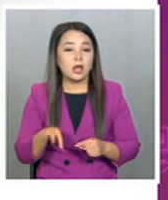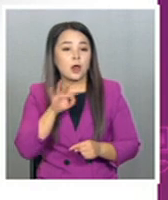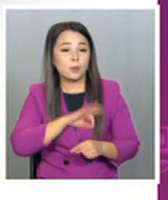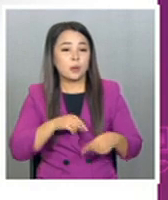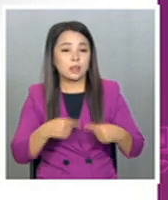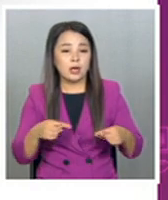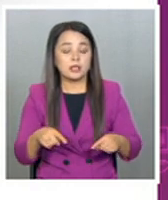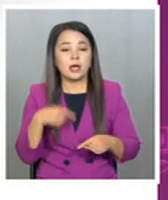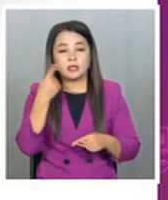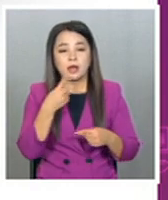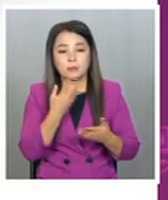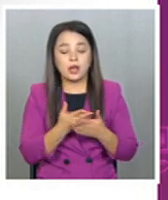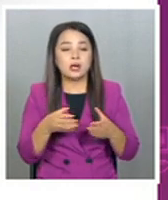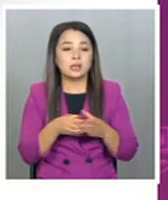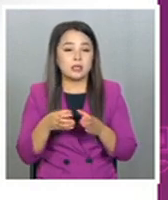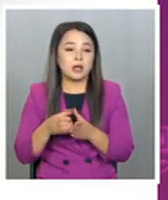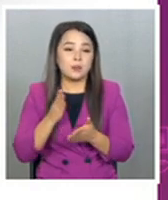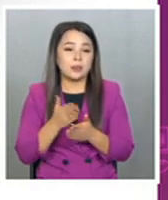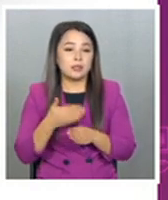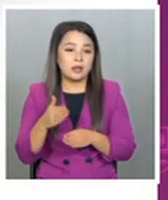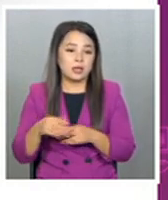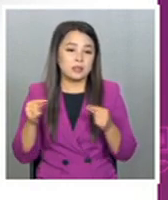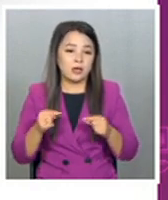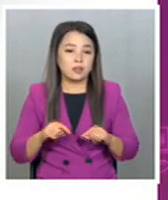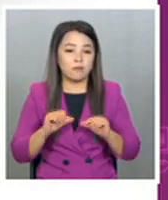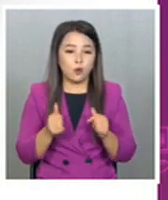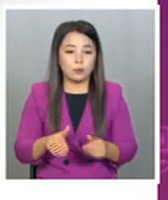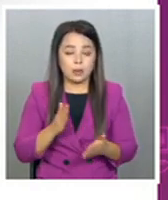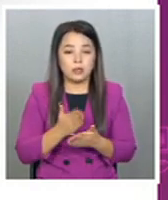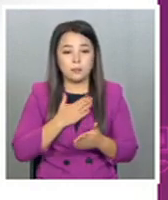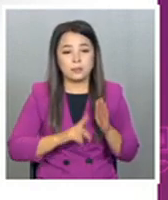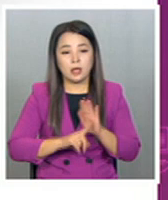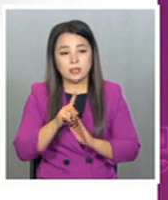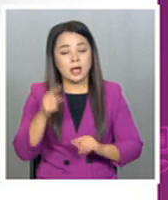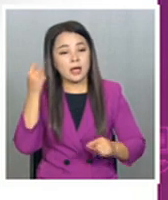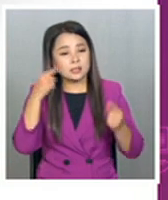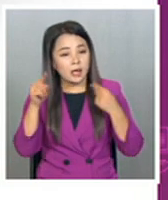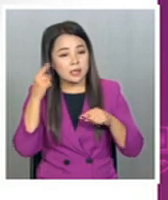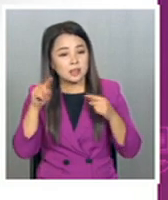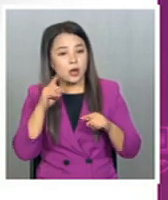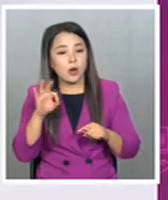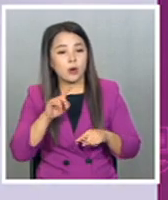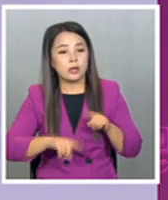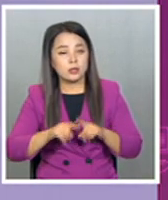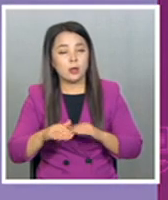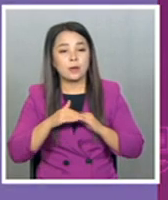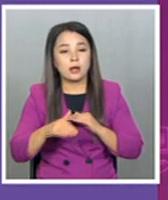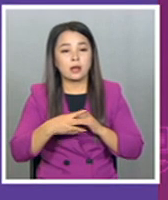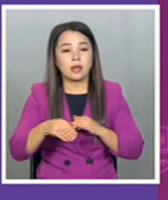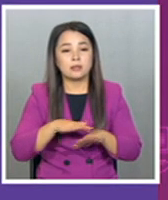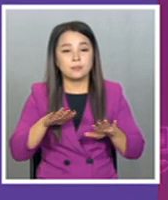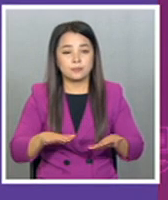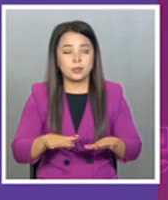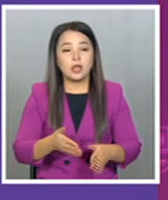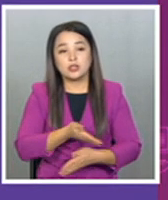разные части речи в соответствующих формах. Предлагаю начать наш урок со сказки о родном крае.